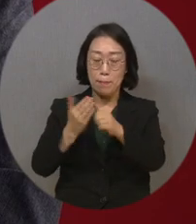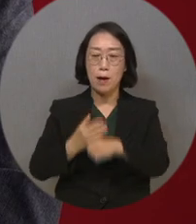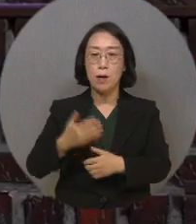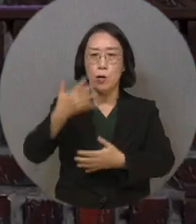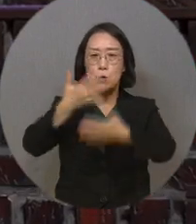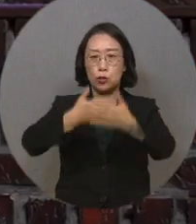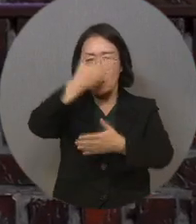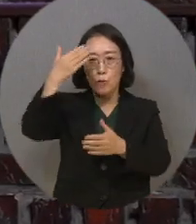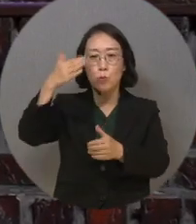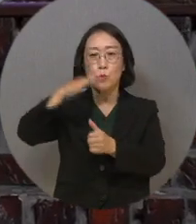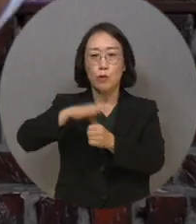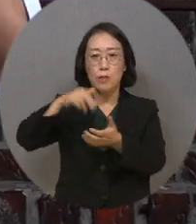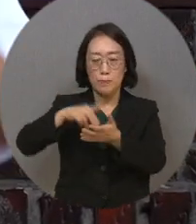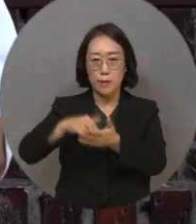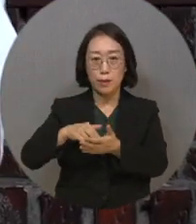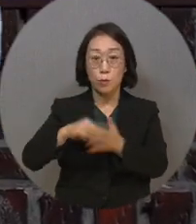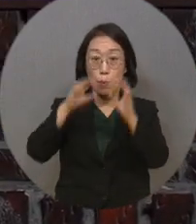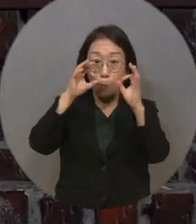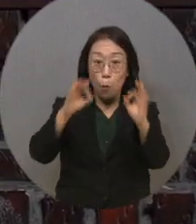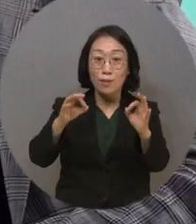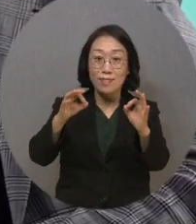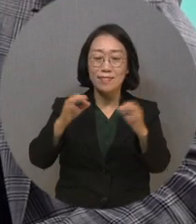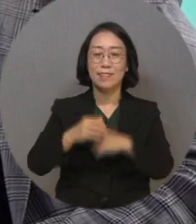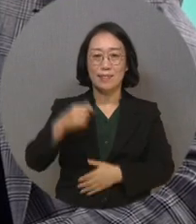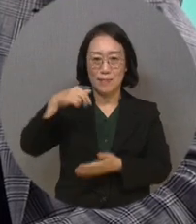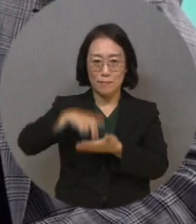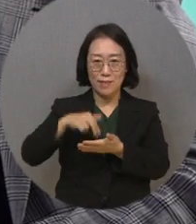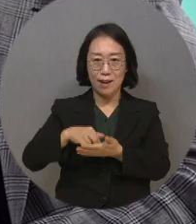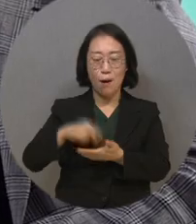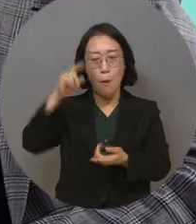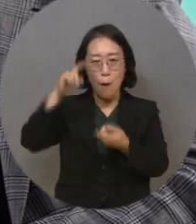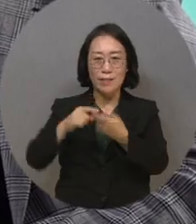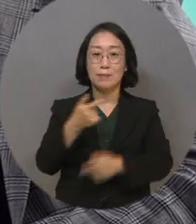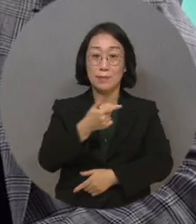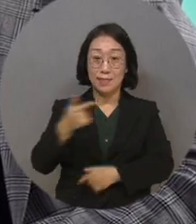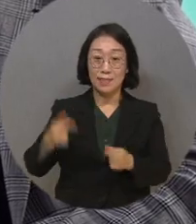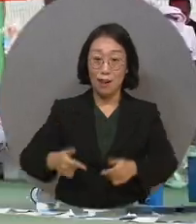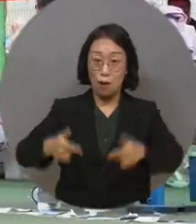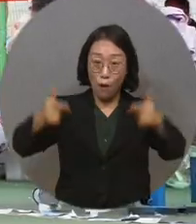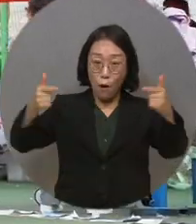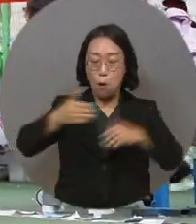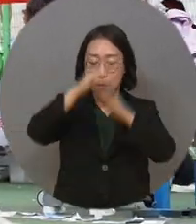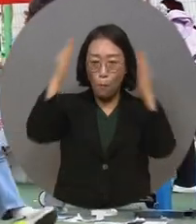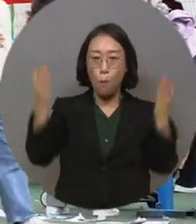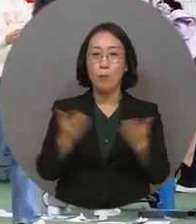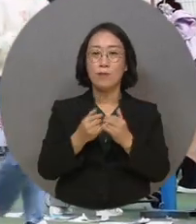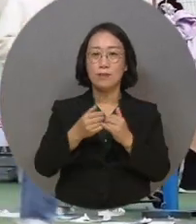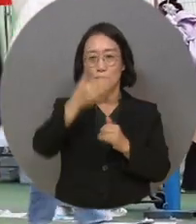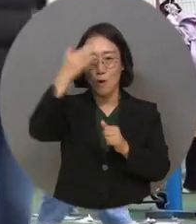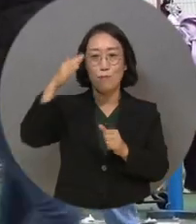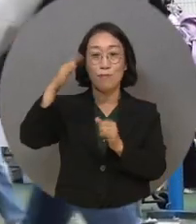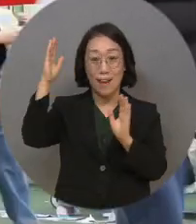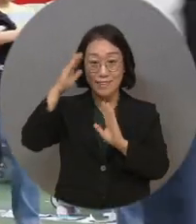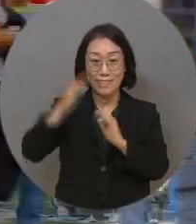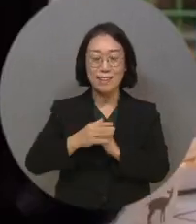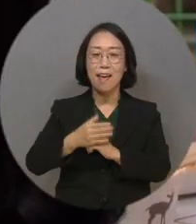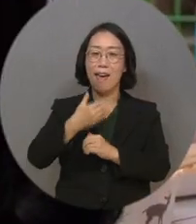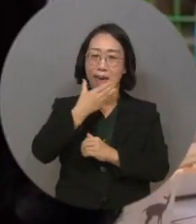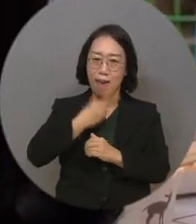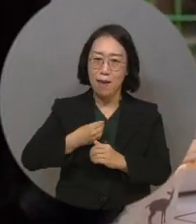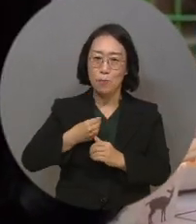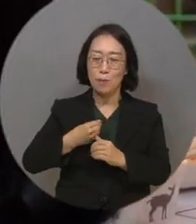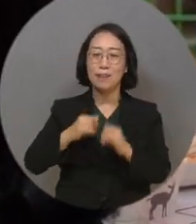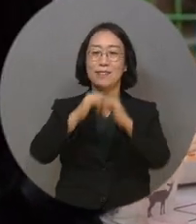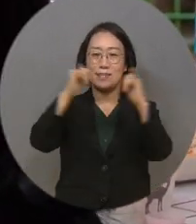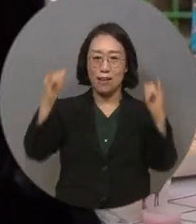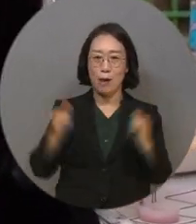사회 문제를 함께 공감하고 관심을 더 가지는 계기가 되어 모든 청소년들이 함께 웃으면서 행복하게 살 수 있는 사회가